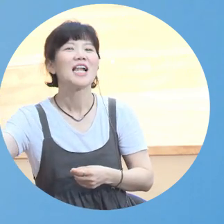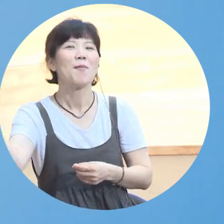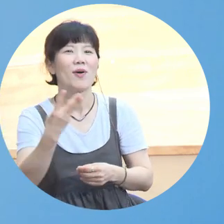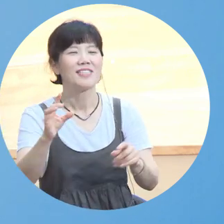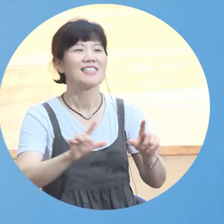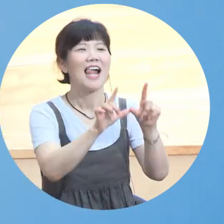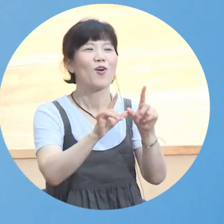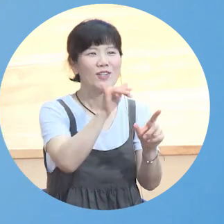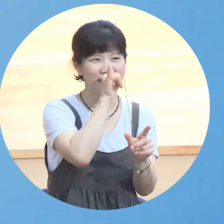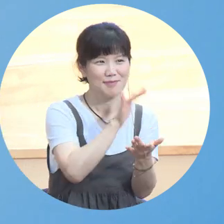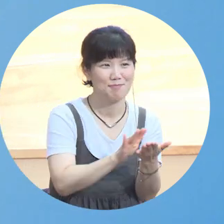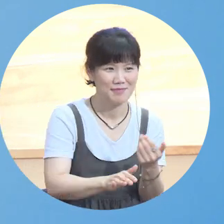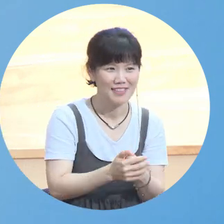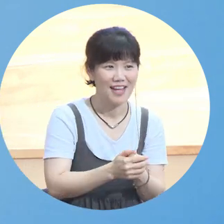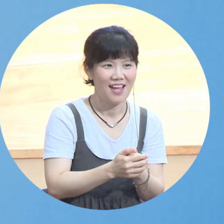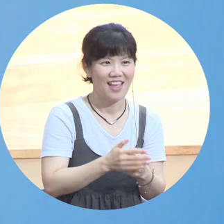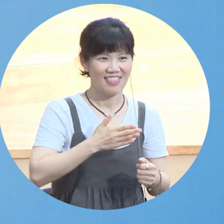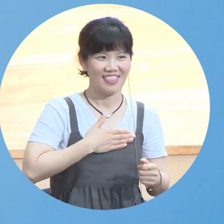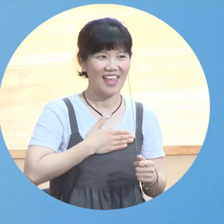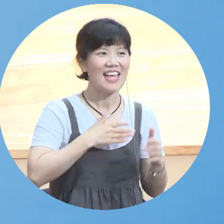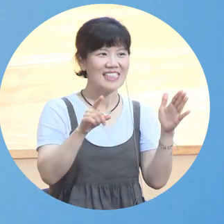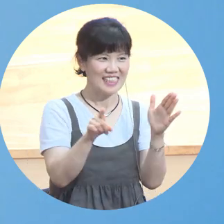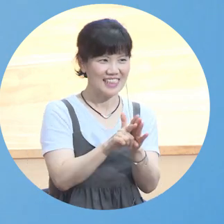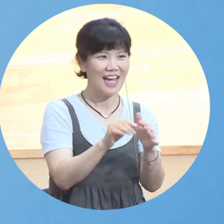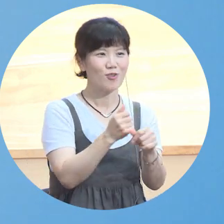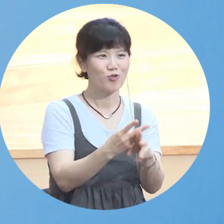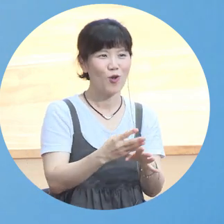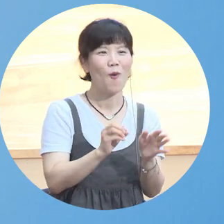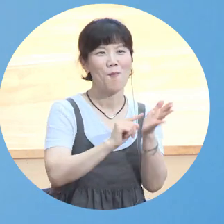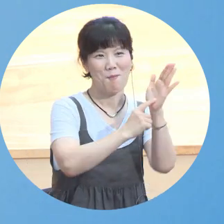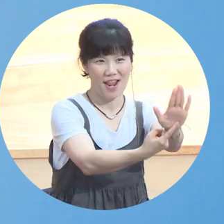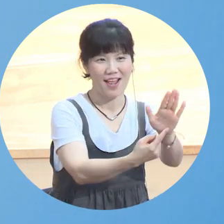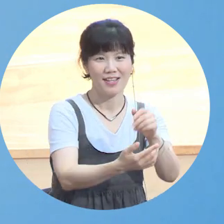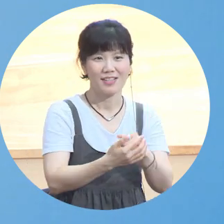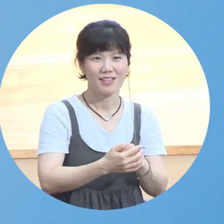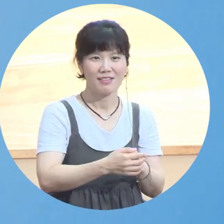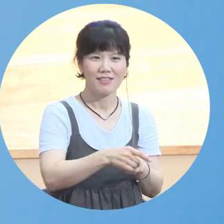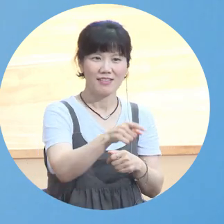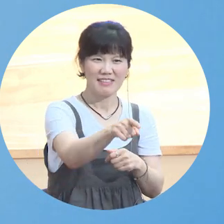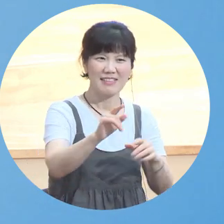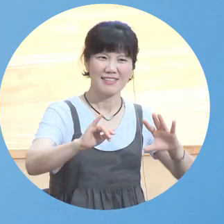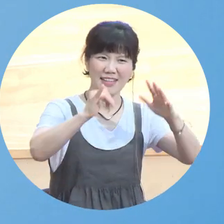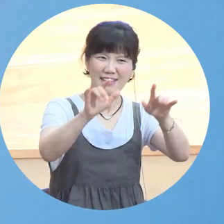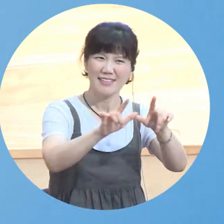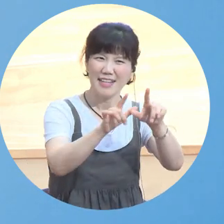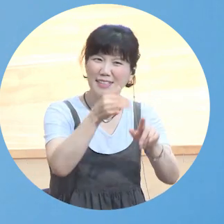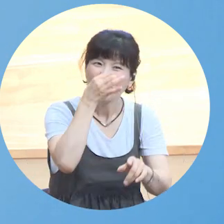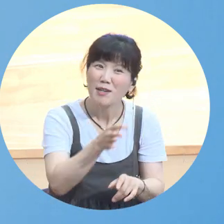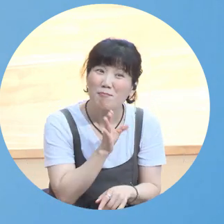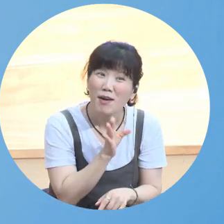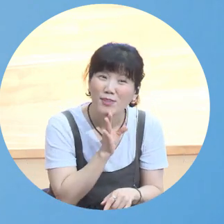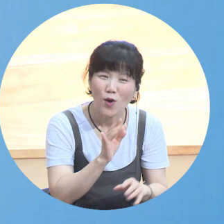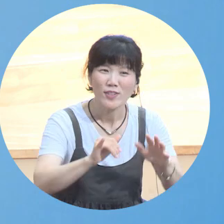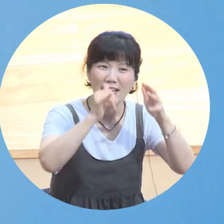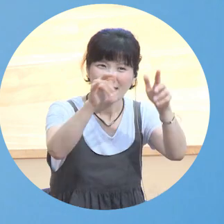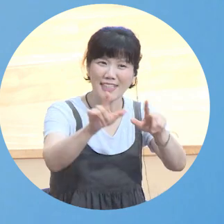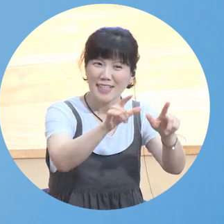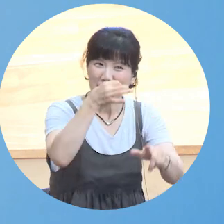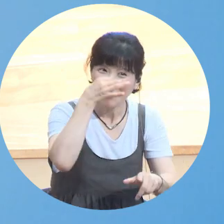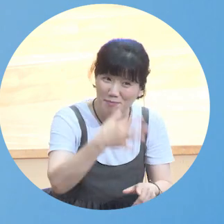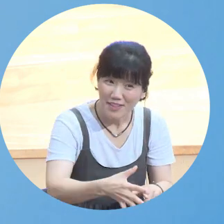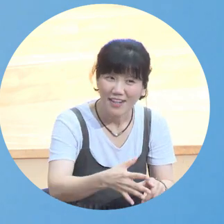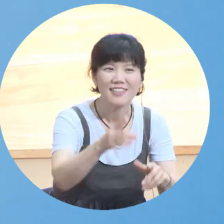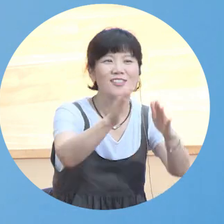그러면서 자기의 어떤 신앙의 현주소를 밝혀 요 근데 아무래도 세상 사는게 참 힘들잖아 세상살이에 참고 달 봤던 성도는 자기